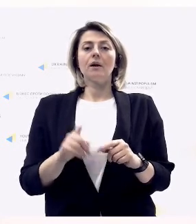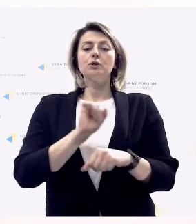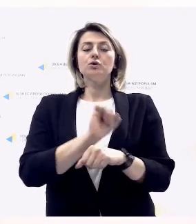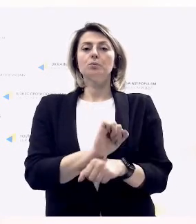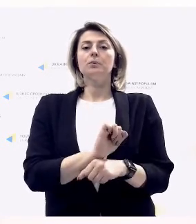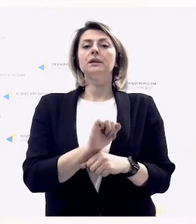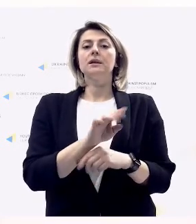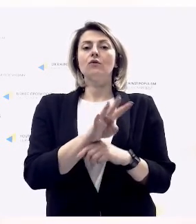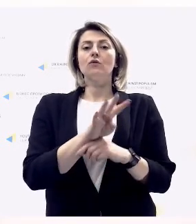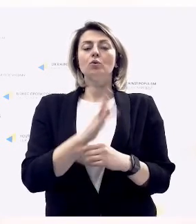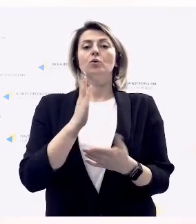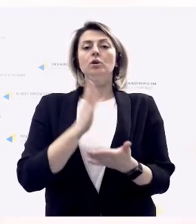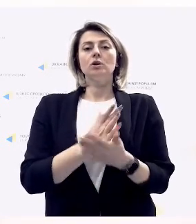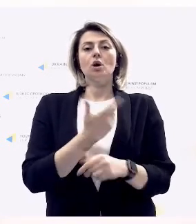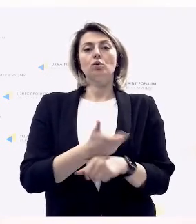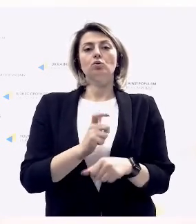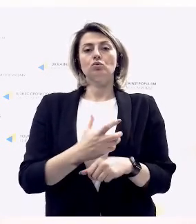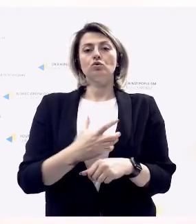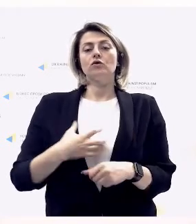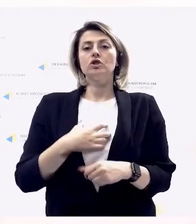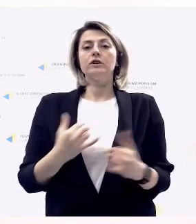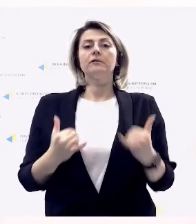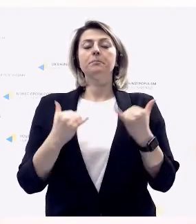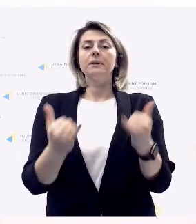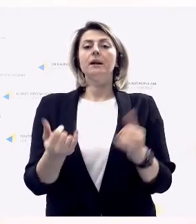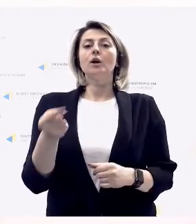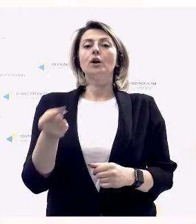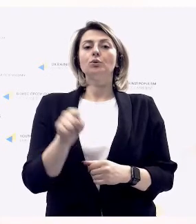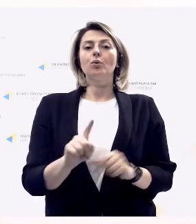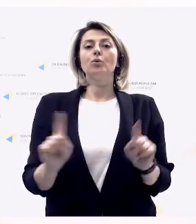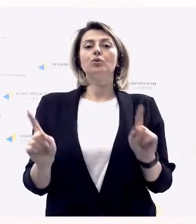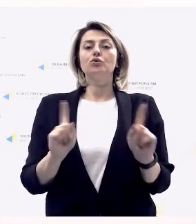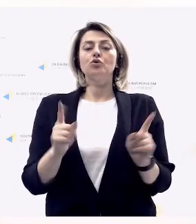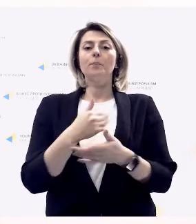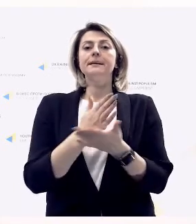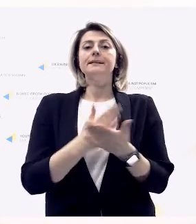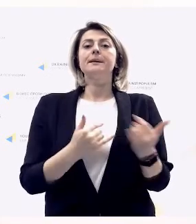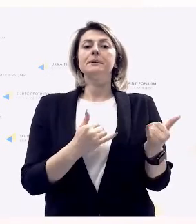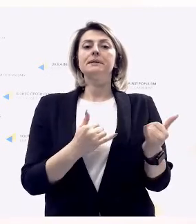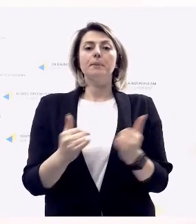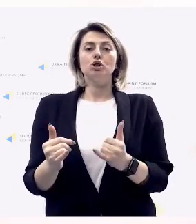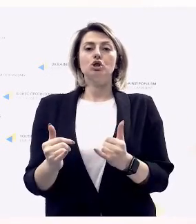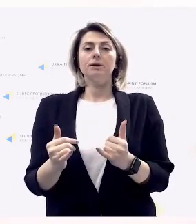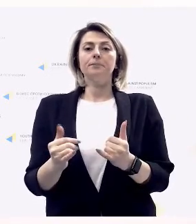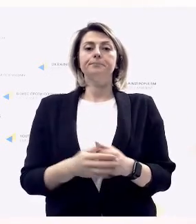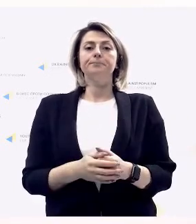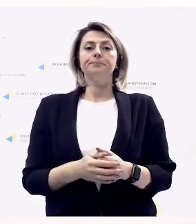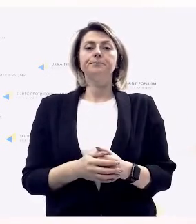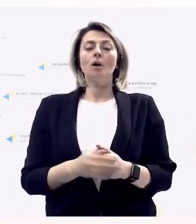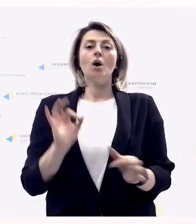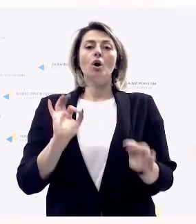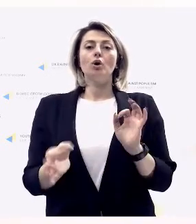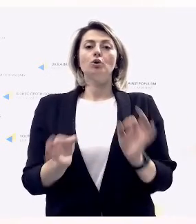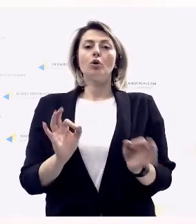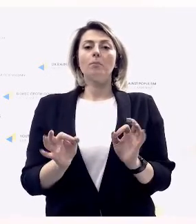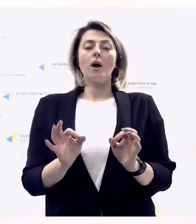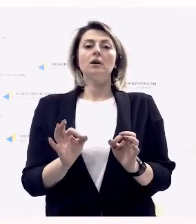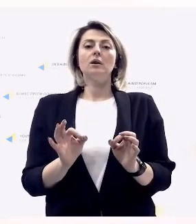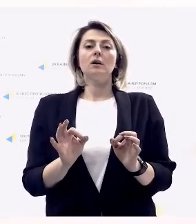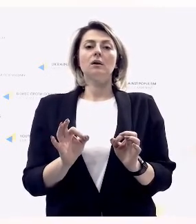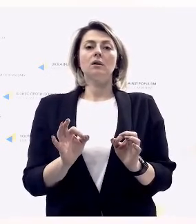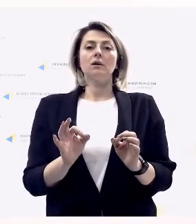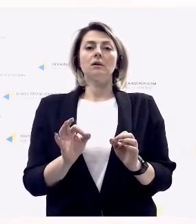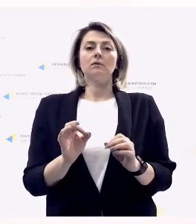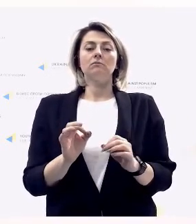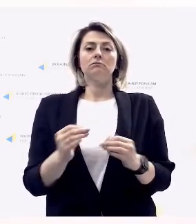призупинення вогню є дуже важливим для того, щоб забезпечити нормальне